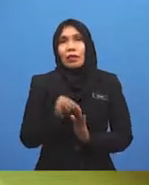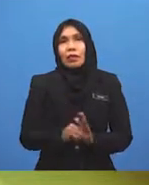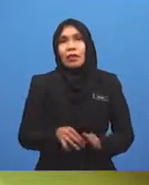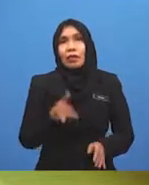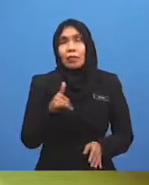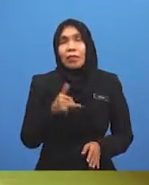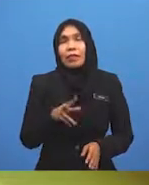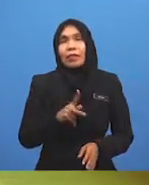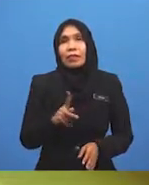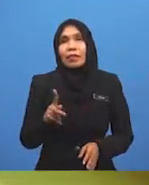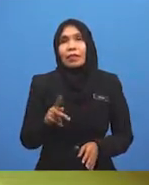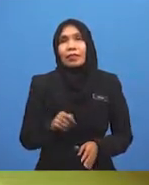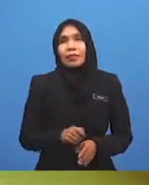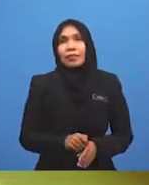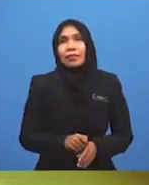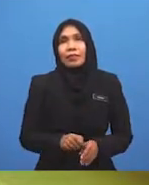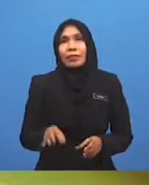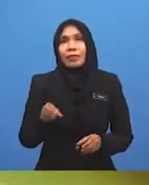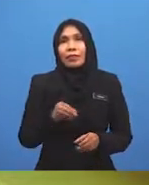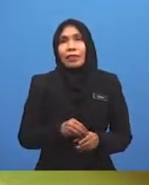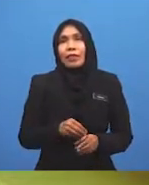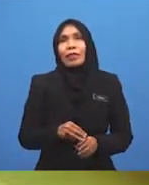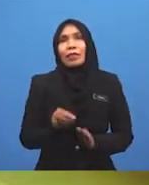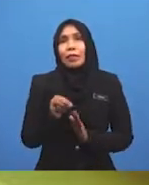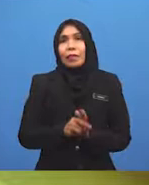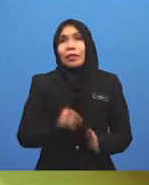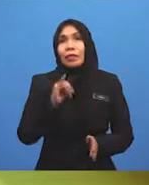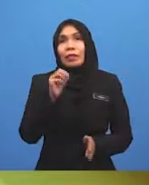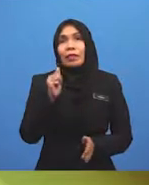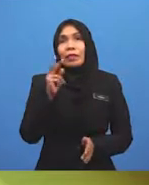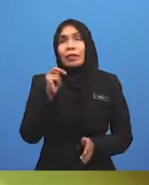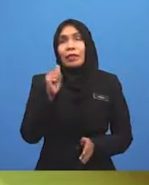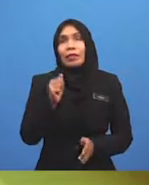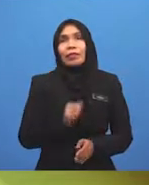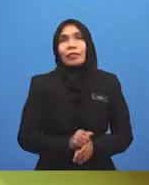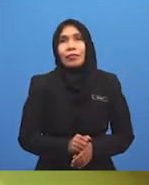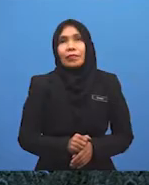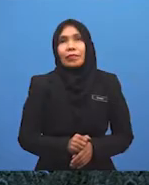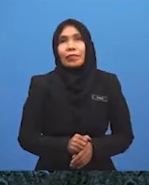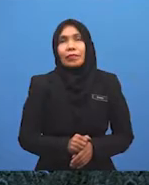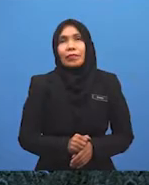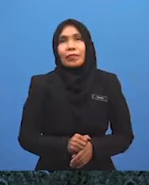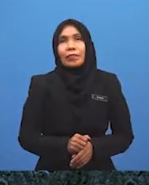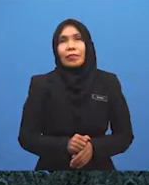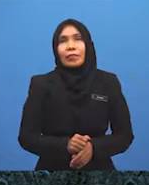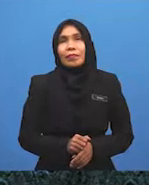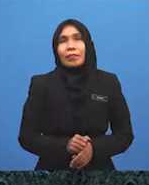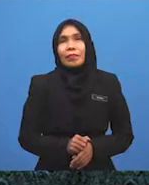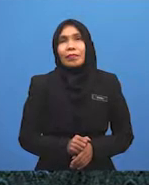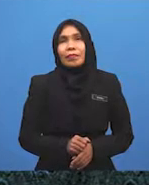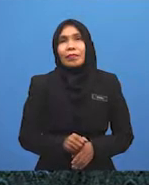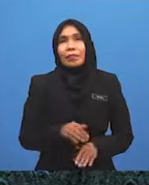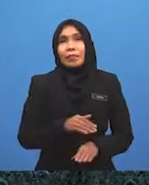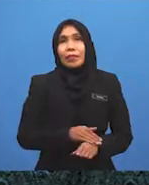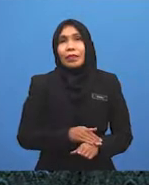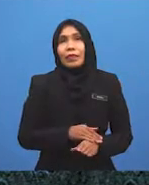dalam menjana kehidupan setempat yang aman dan harmoni. Pada